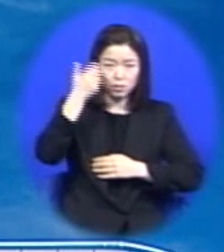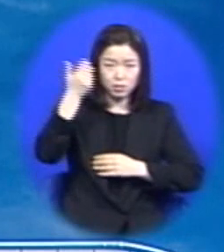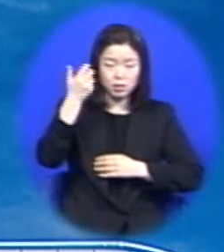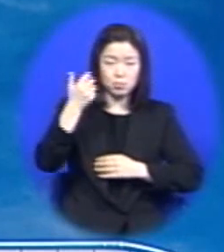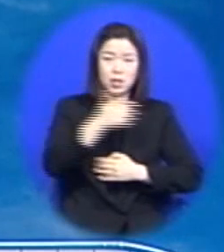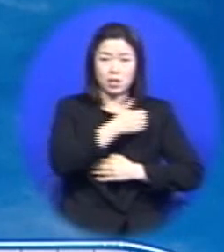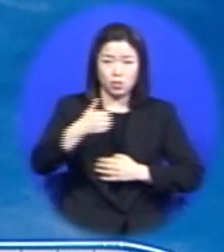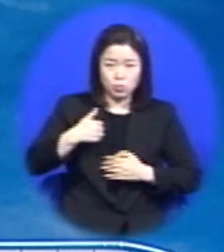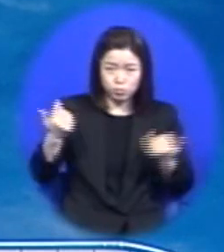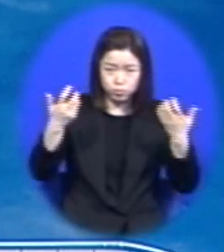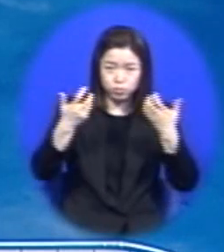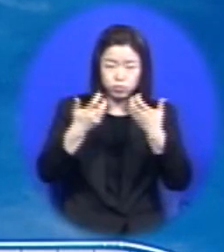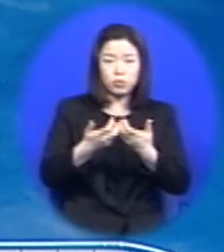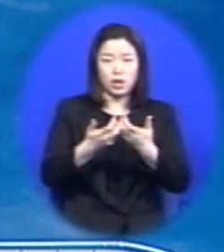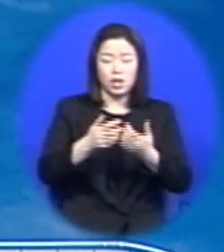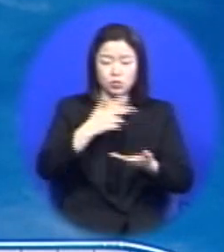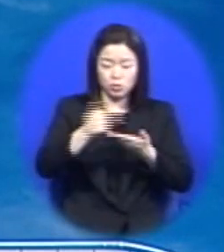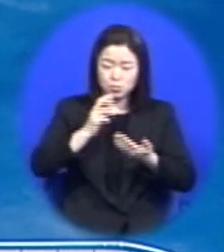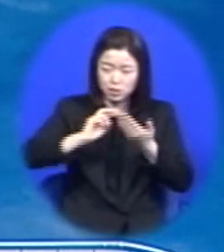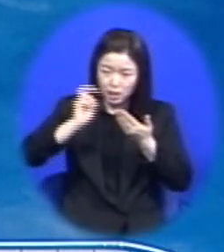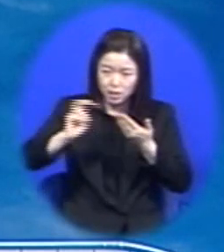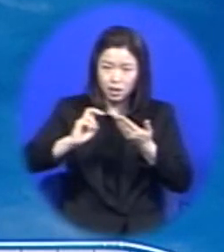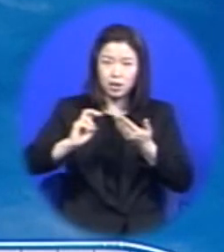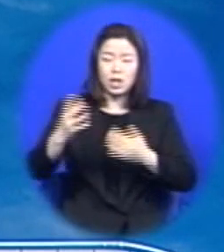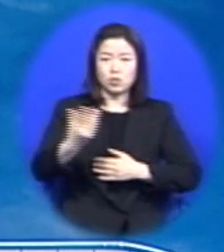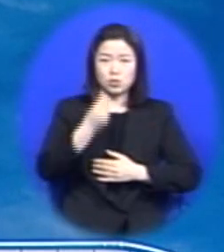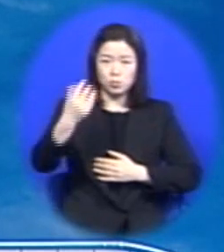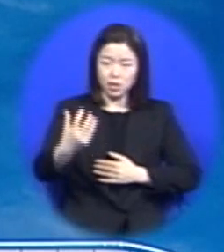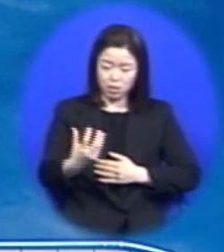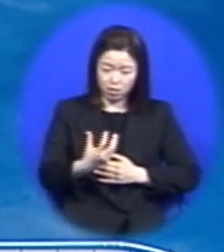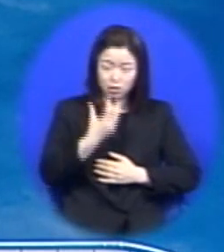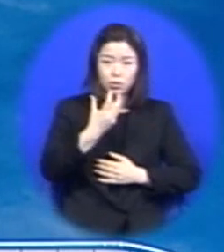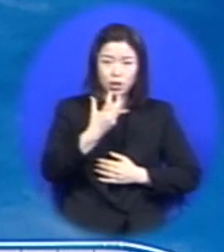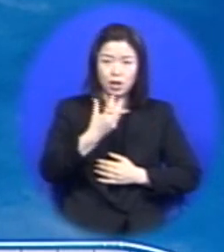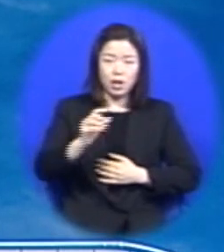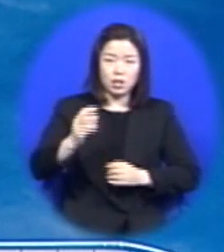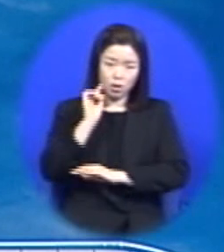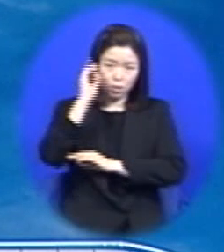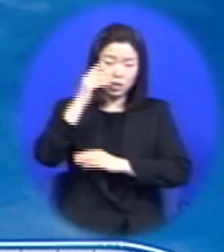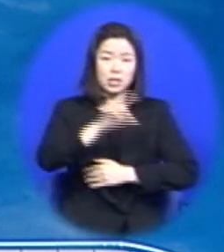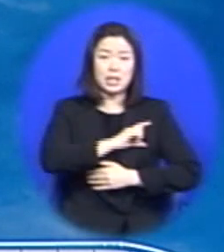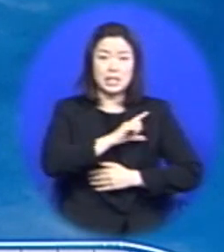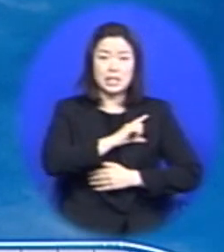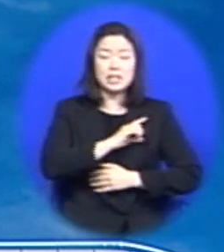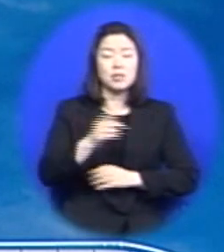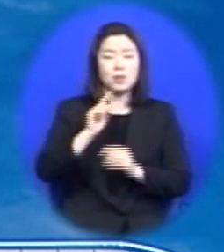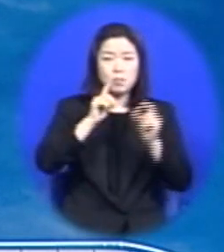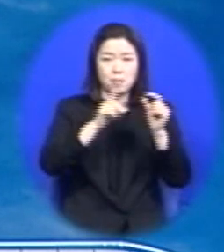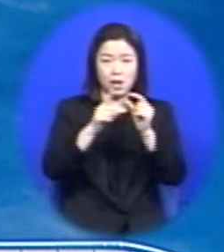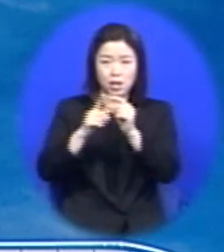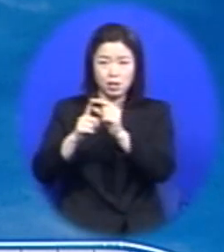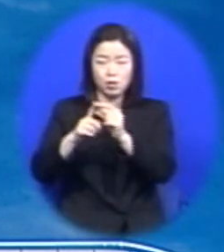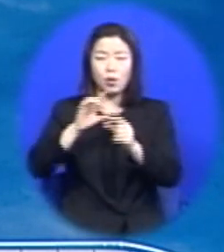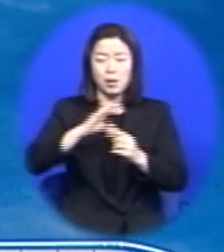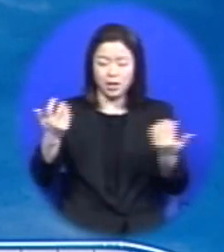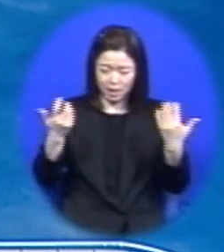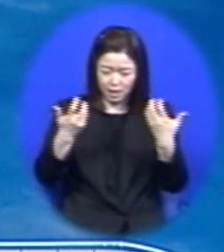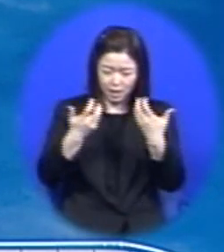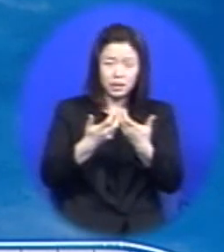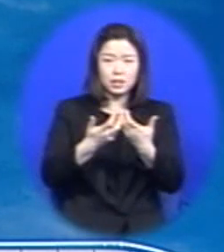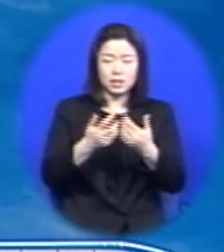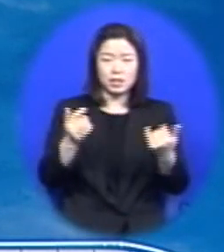충만함과 주님을 찬양함과 주님의 거룩하고 영광스러운 이름을 높이는 언어들로만 가득 차면 좋겠다는